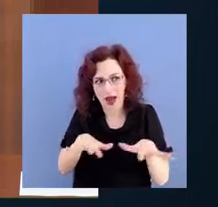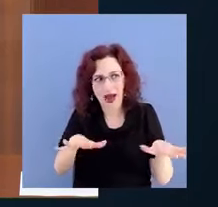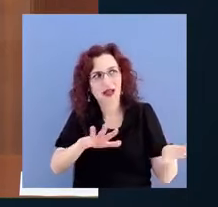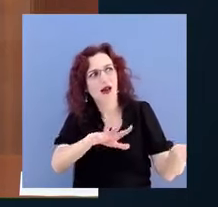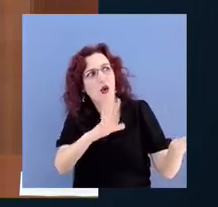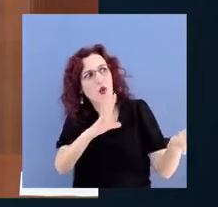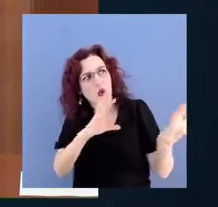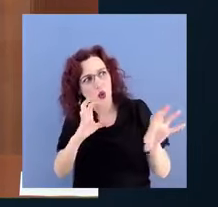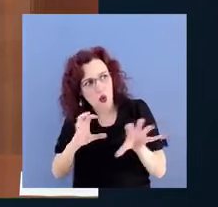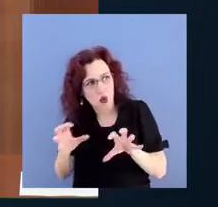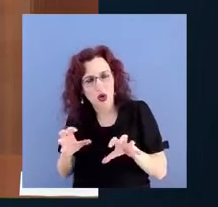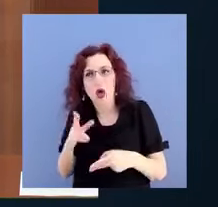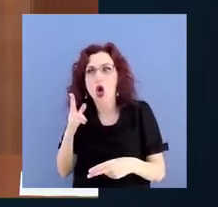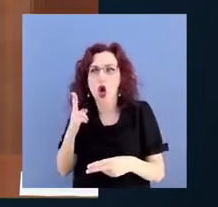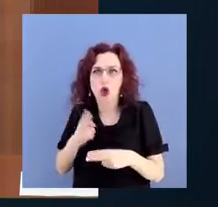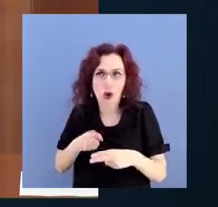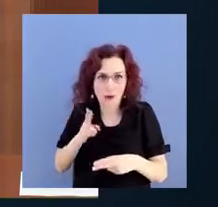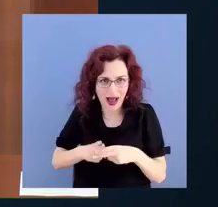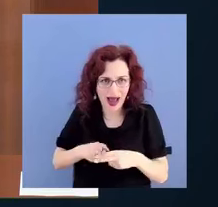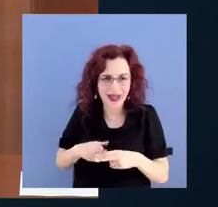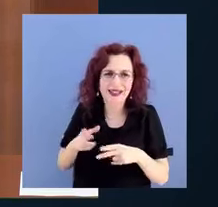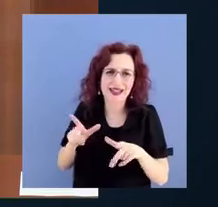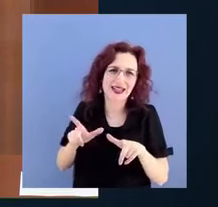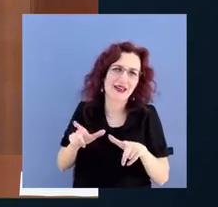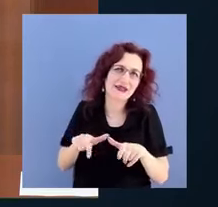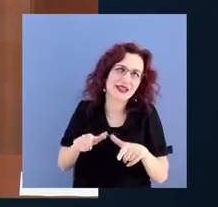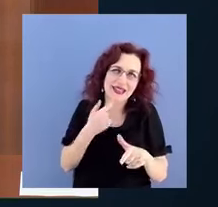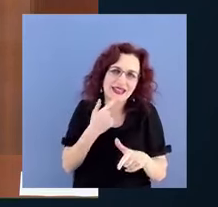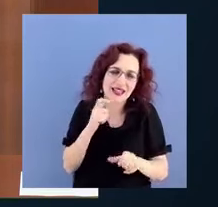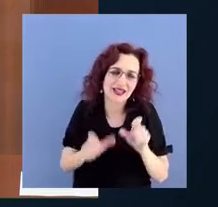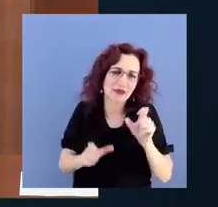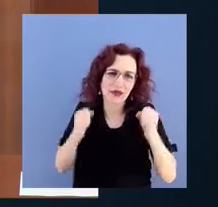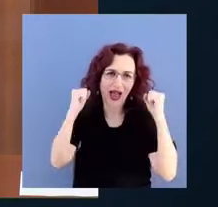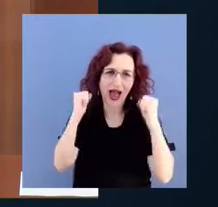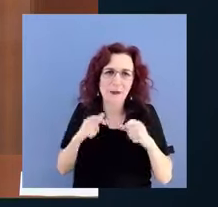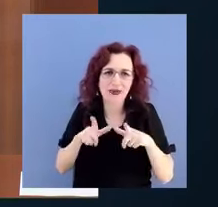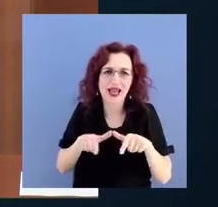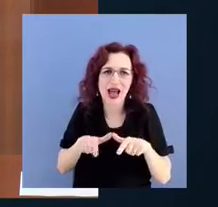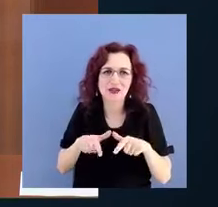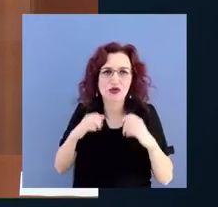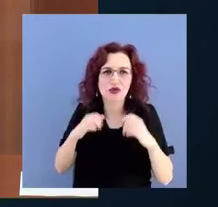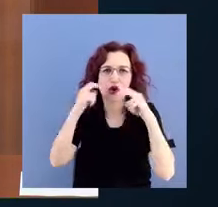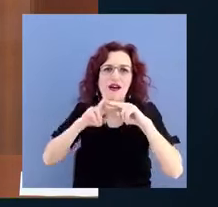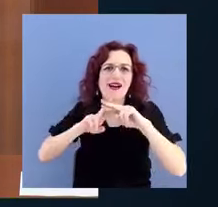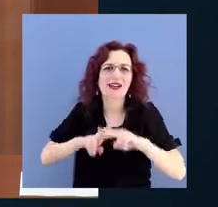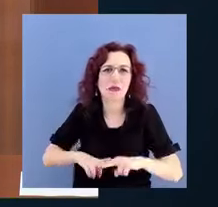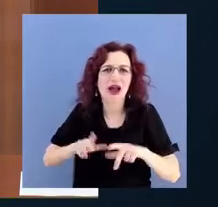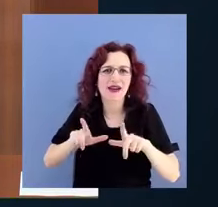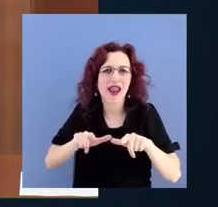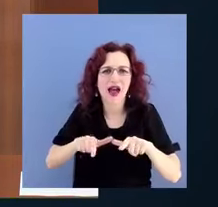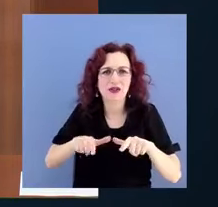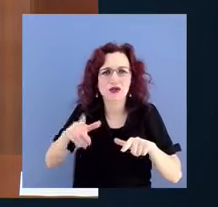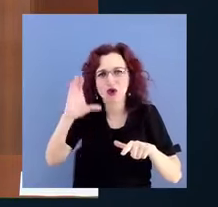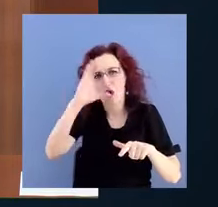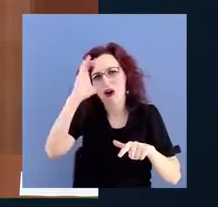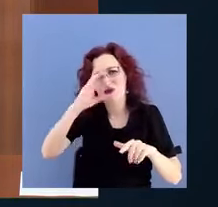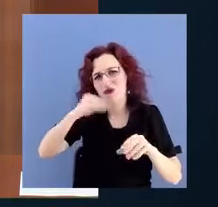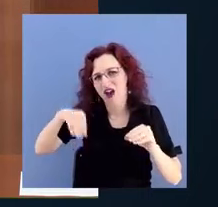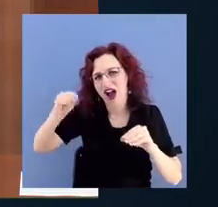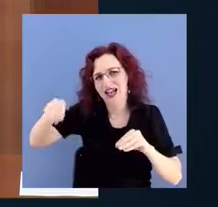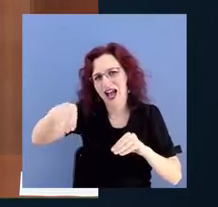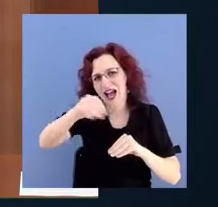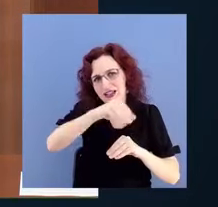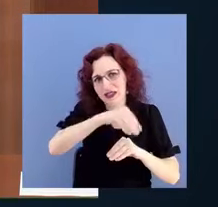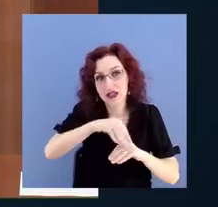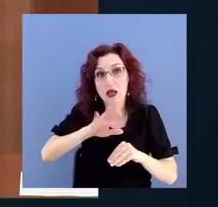del lazio meglio sono rimasti a fare le vacanze nella regione è un dato in flessione